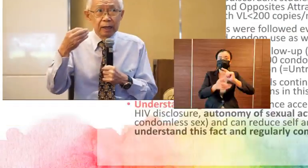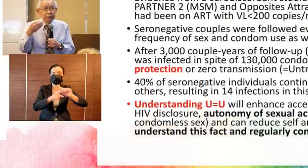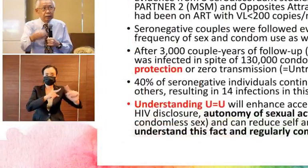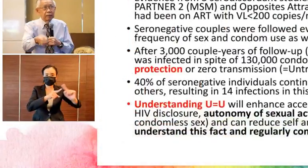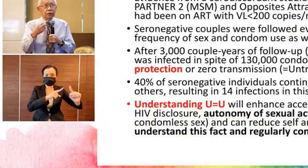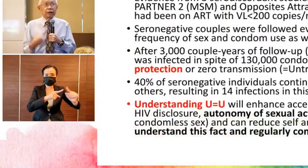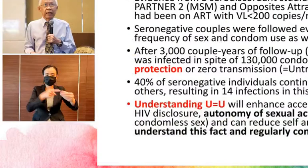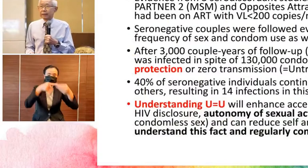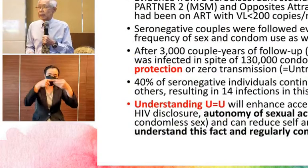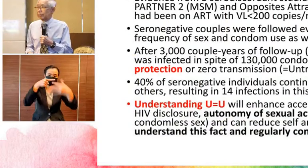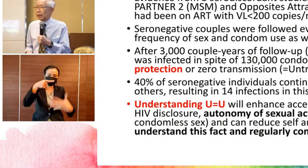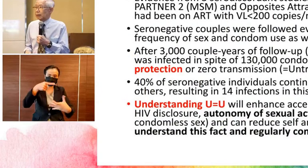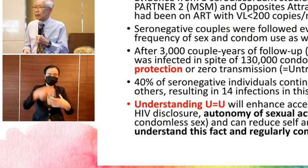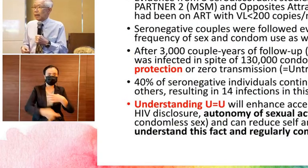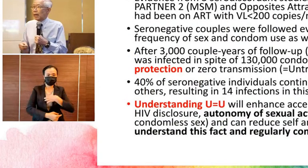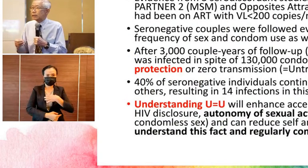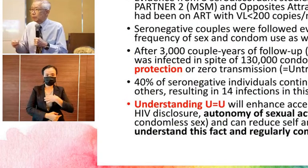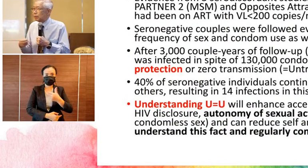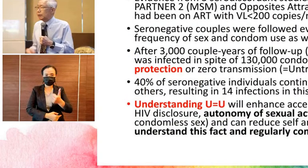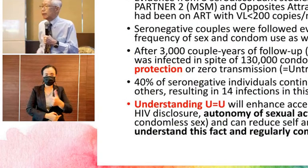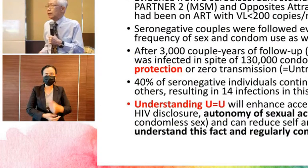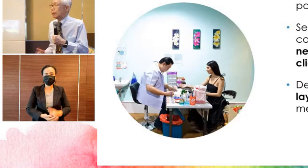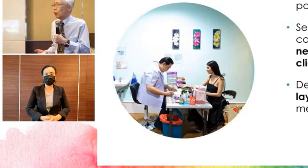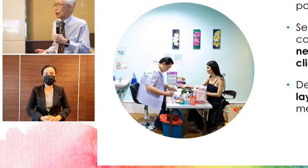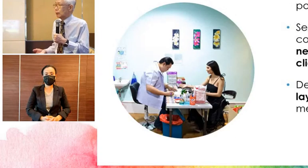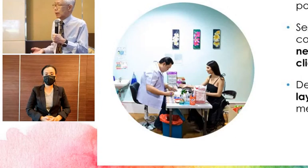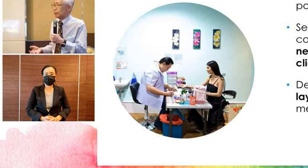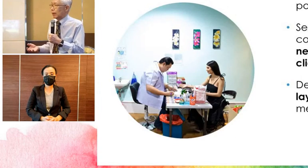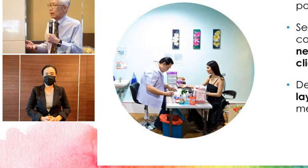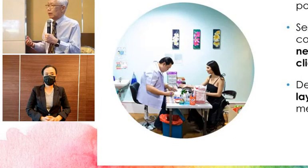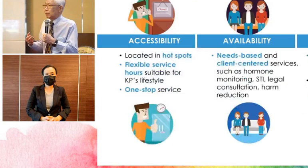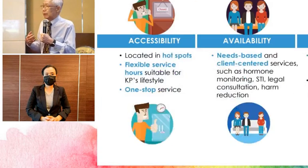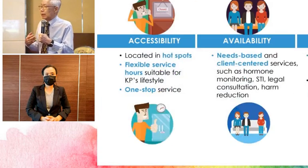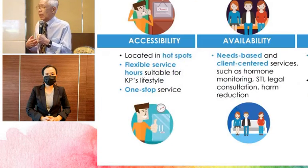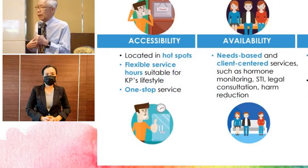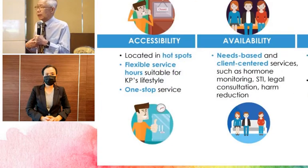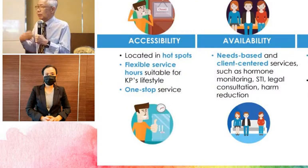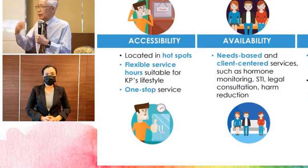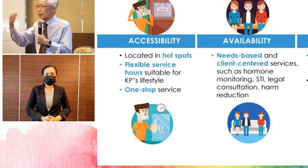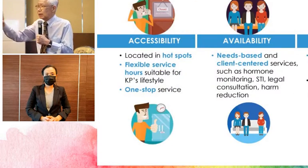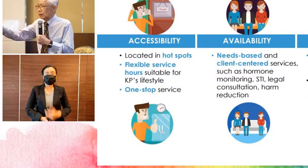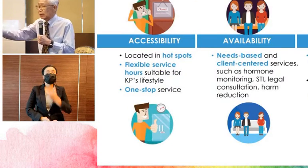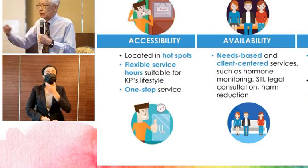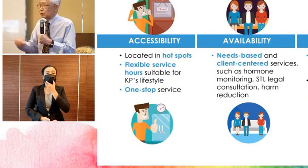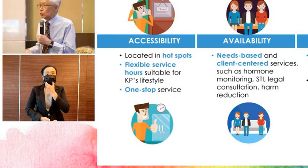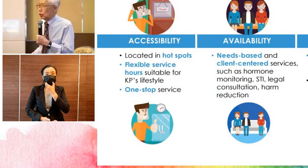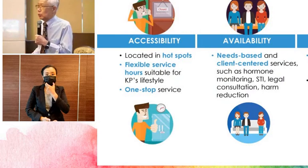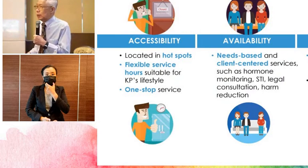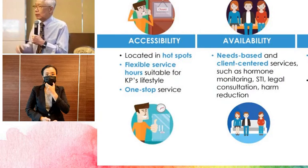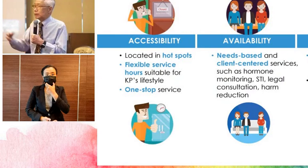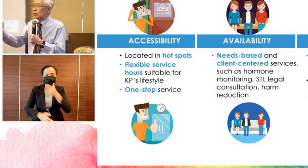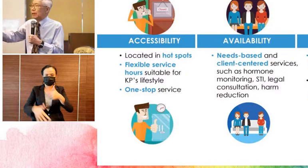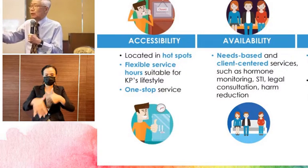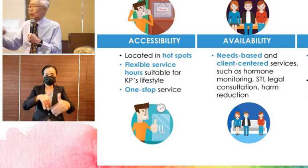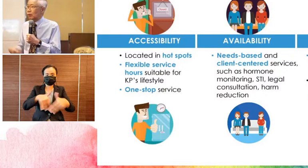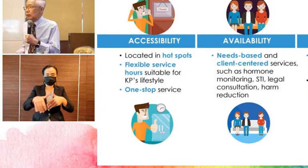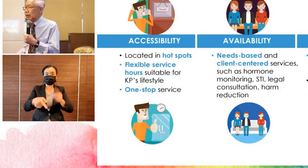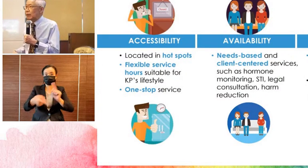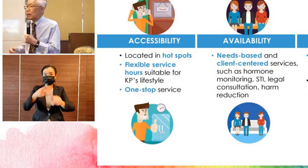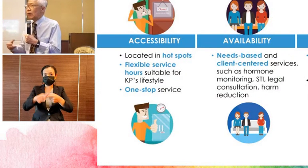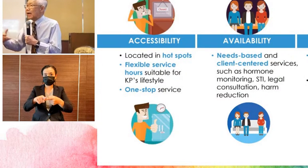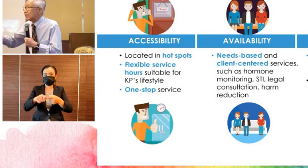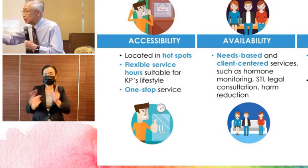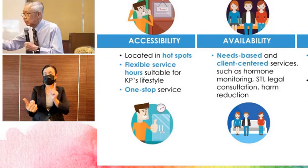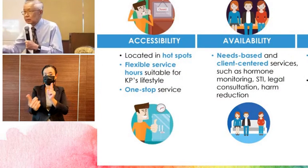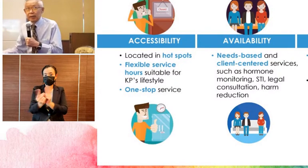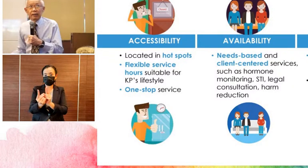ที่ต้องการนะครับนะ acceptability แน่นอนละนะครับนะเป็นเกย์เข้าไปในชุมชนพวกนี้ก็เจอเพื่อนของเขานะ